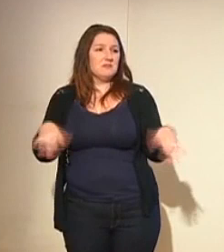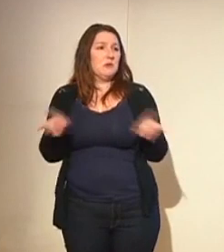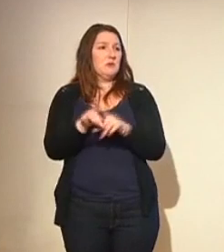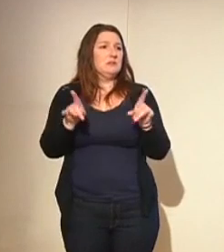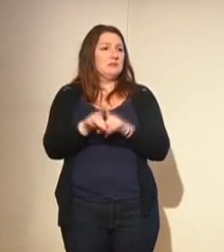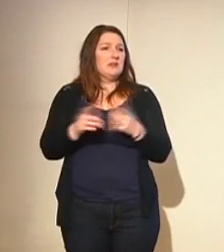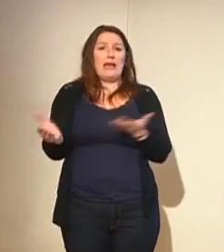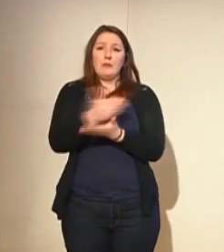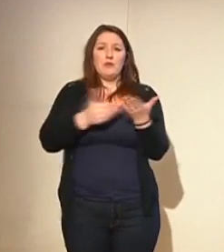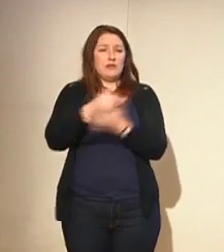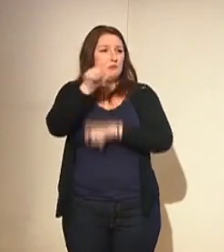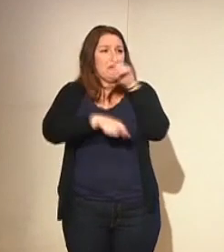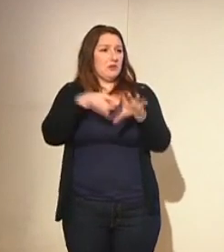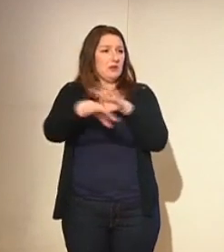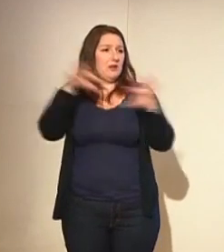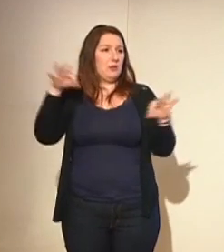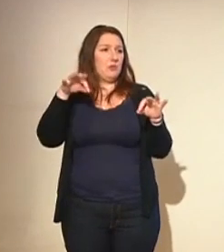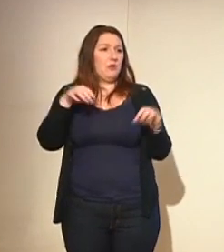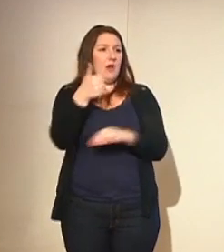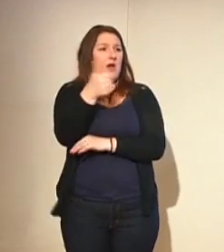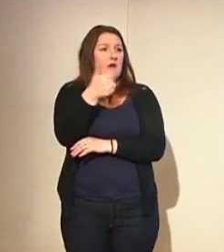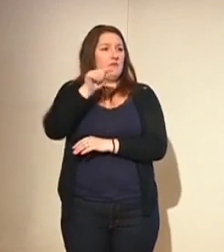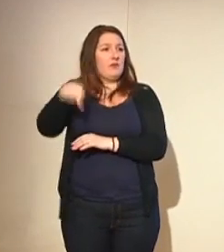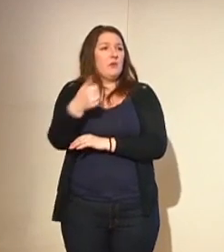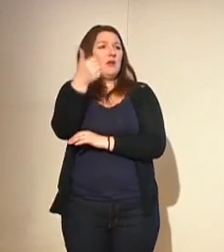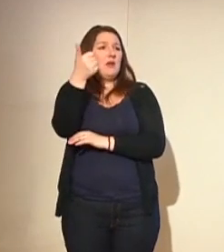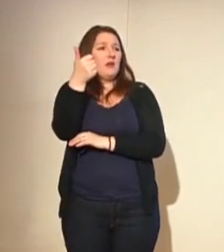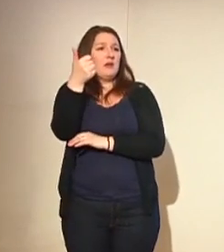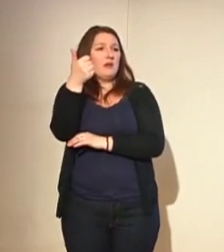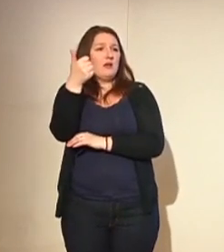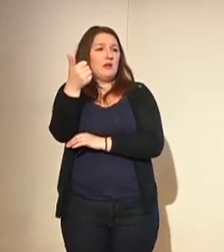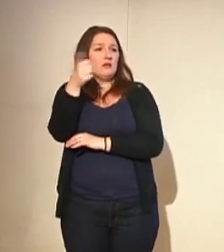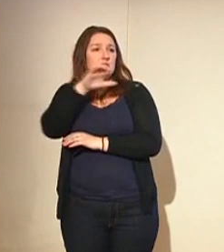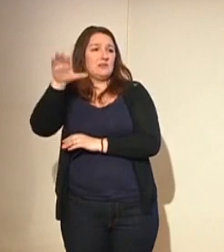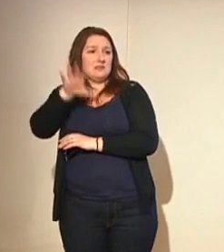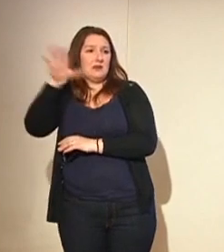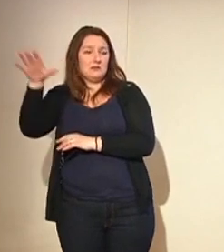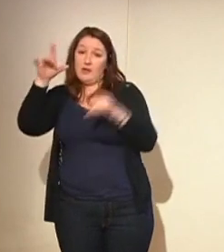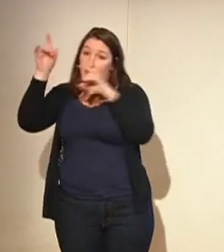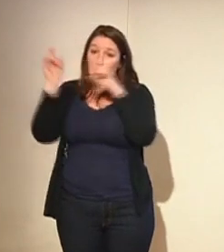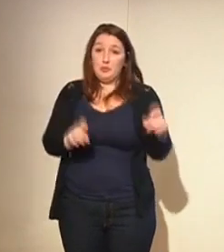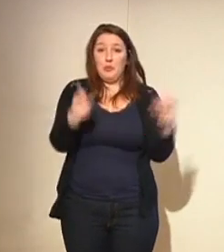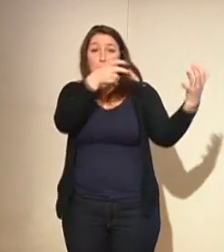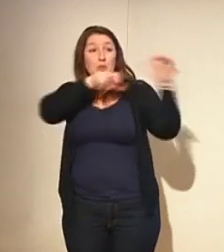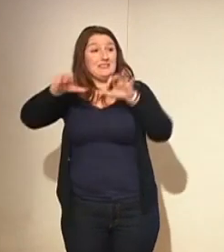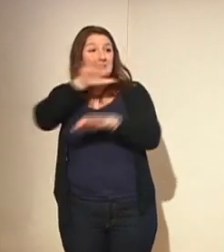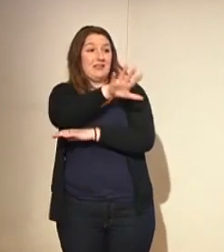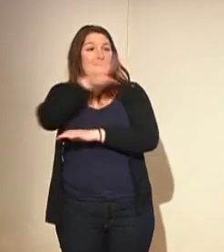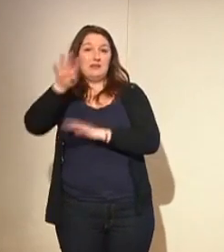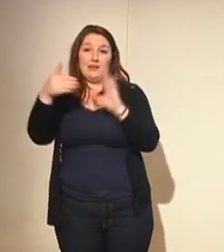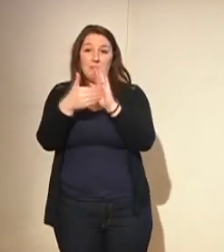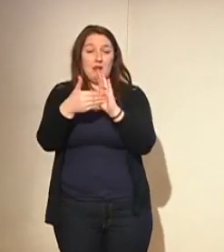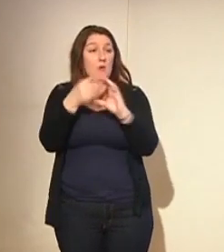élus de 1,155 million d'euros prévus à 86 64000 € soit une